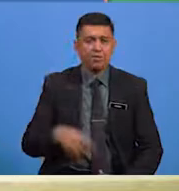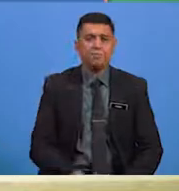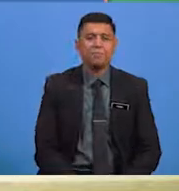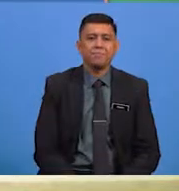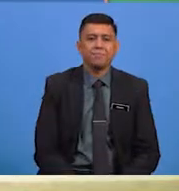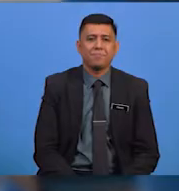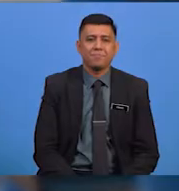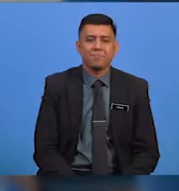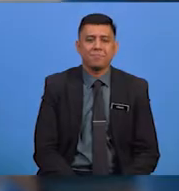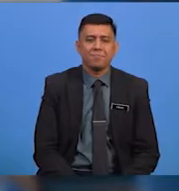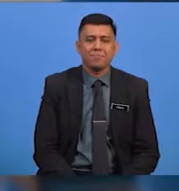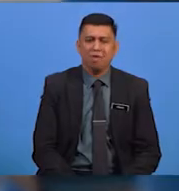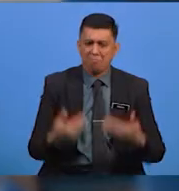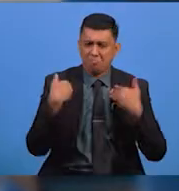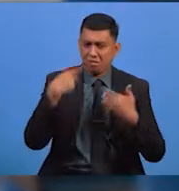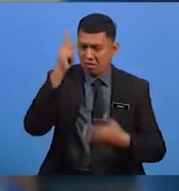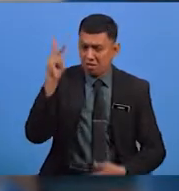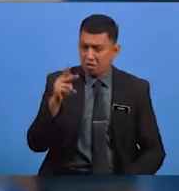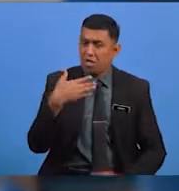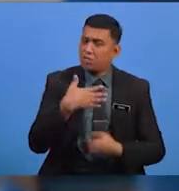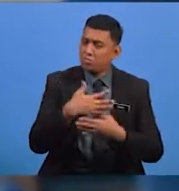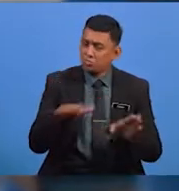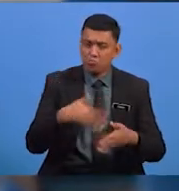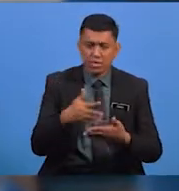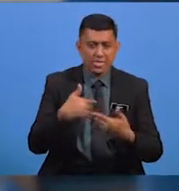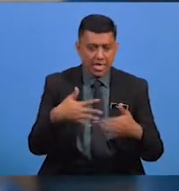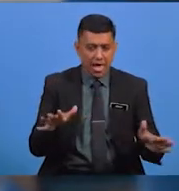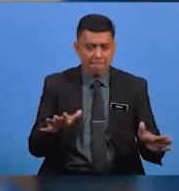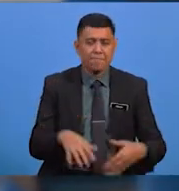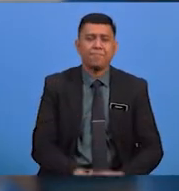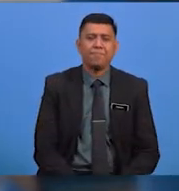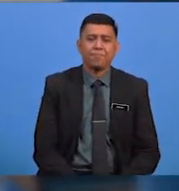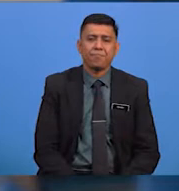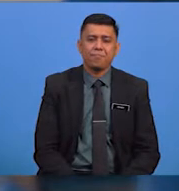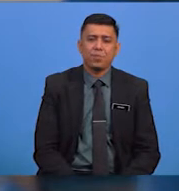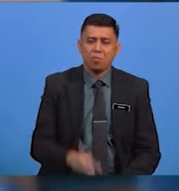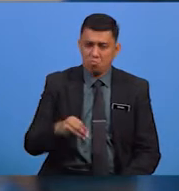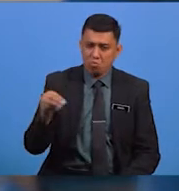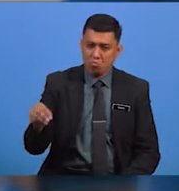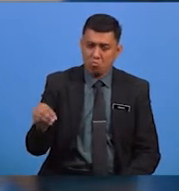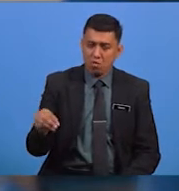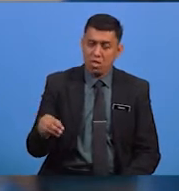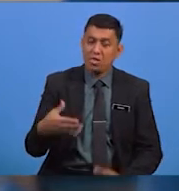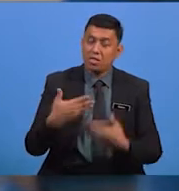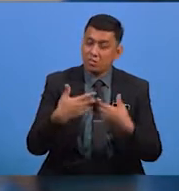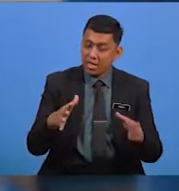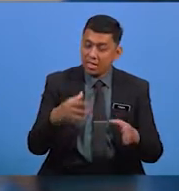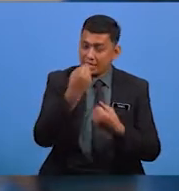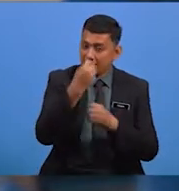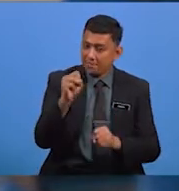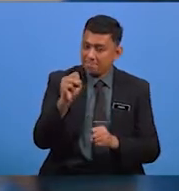leka. Adakah kamu sudah siap? Adakah murid-murid sudah